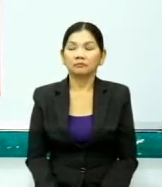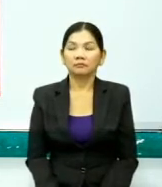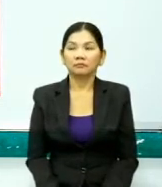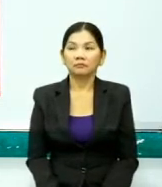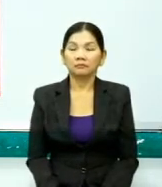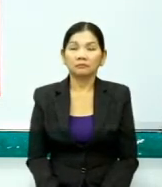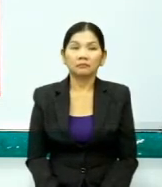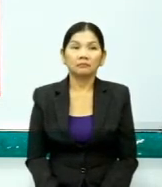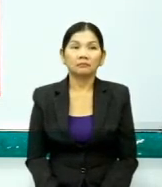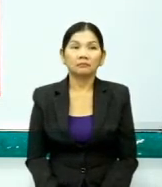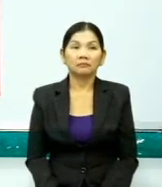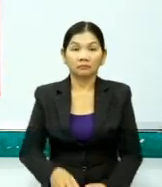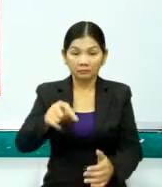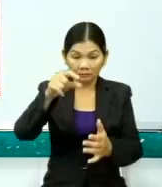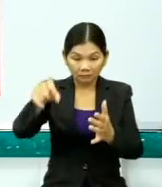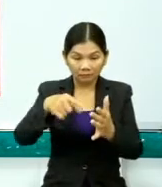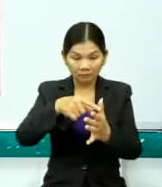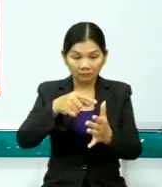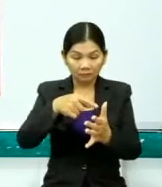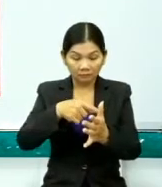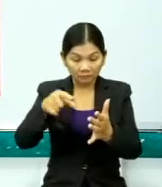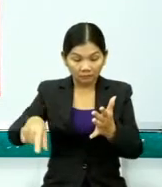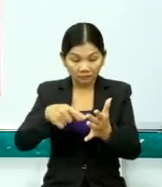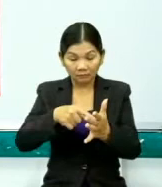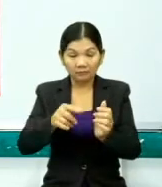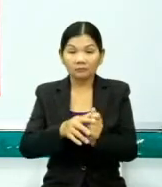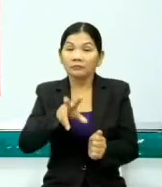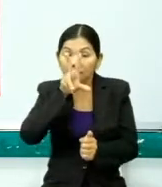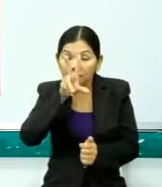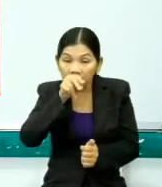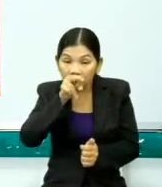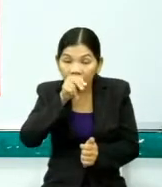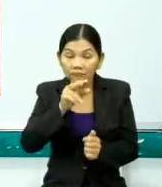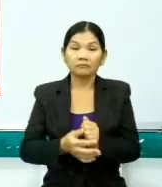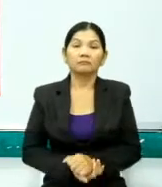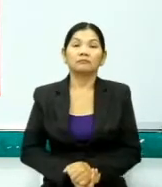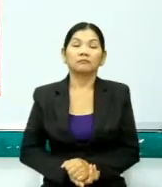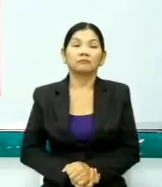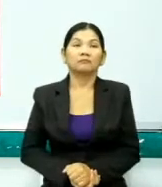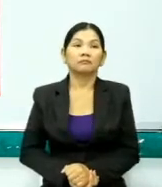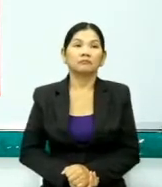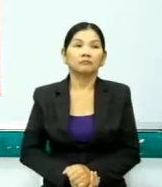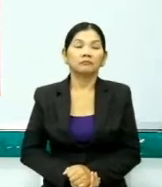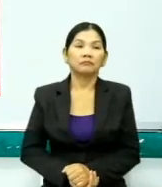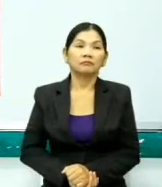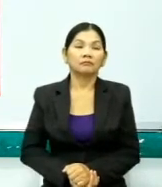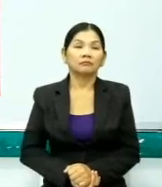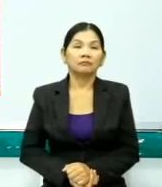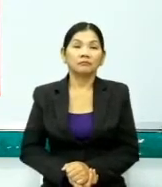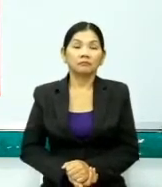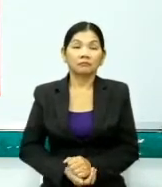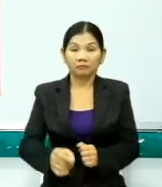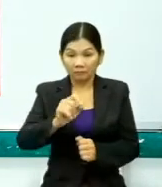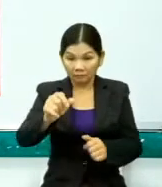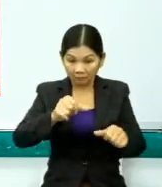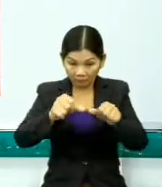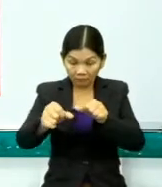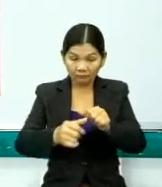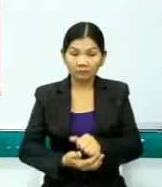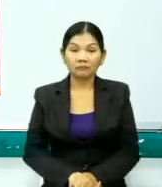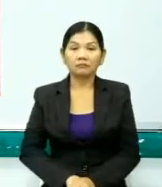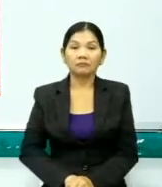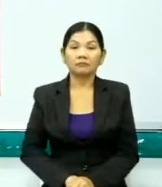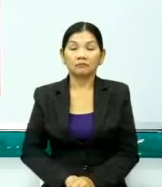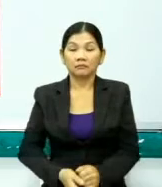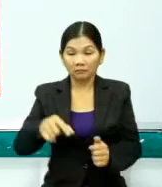chà là ồn à con kệ kệ ní kê chia sắp sắp tìa chà con tìm luôn cho lời xin luôn bằng tỏ